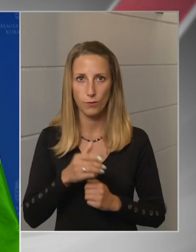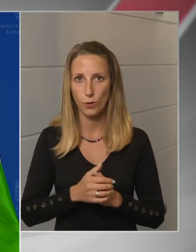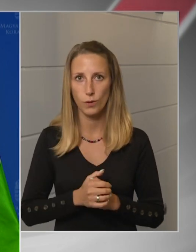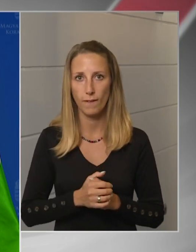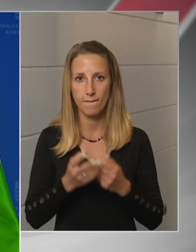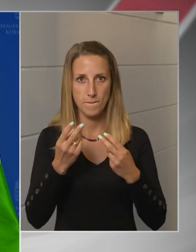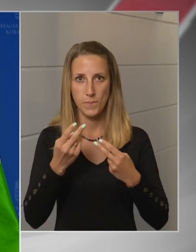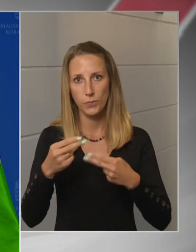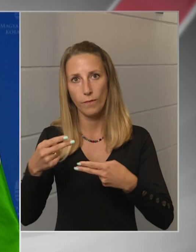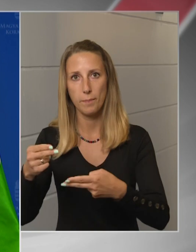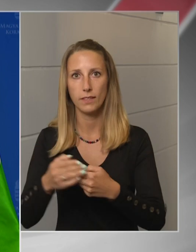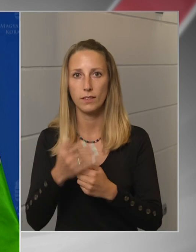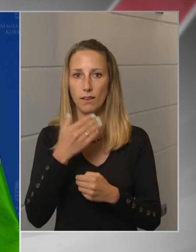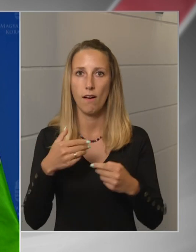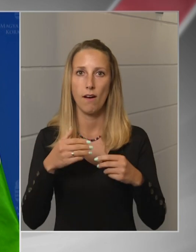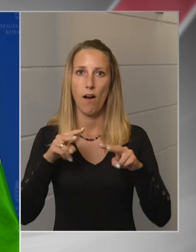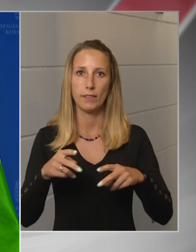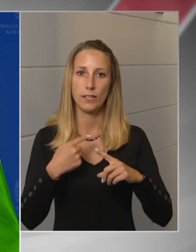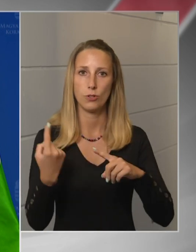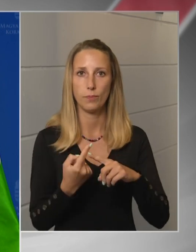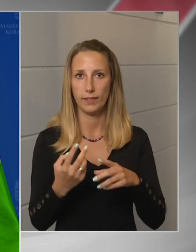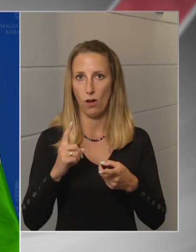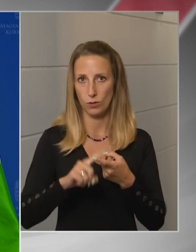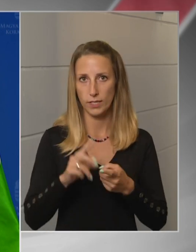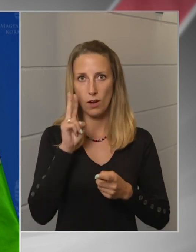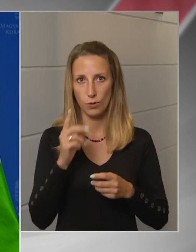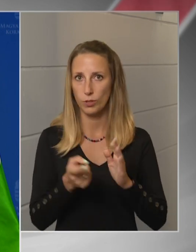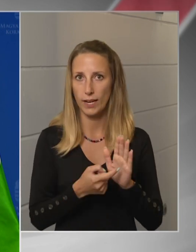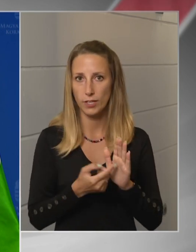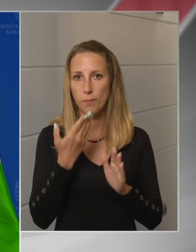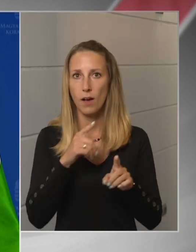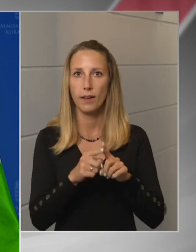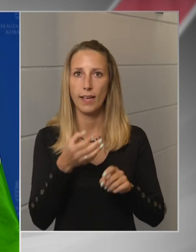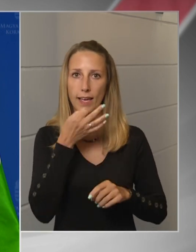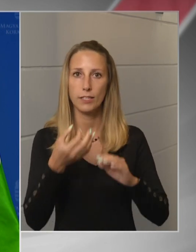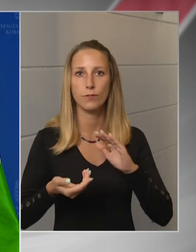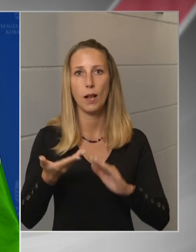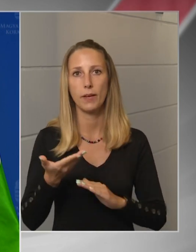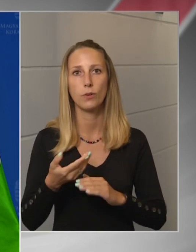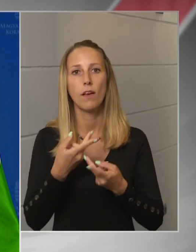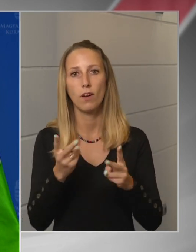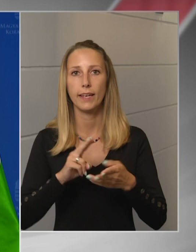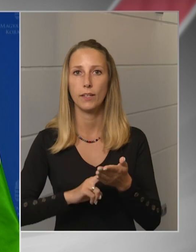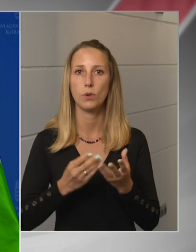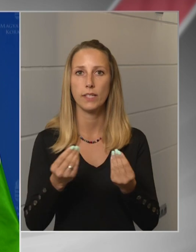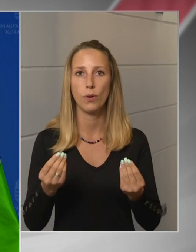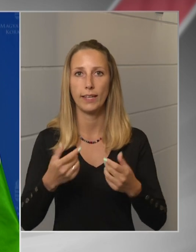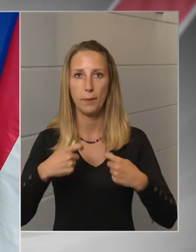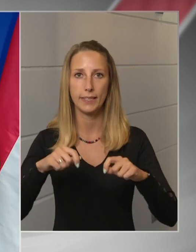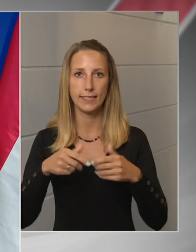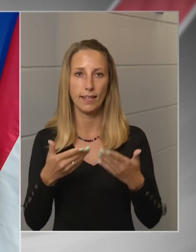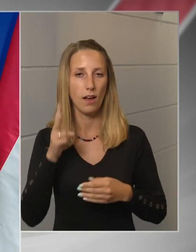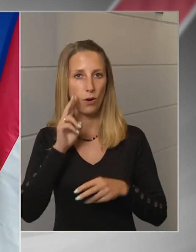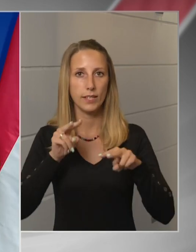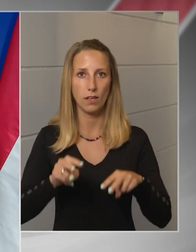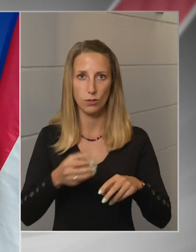továbbítgatni, hogyha a hatáskörömbe tartsik, akkor kötelességem, de egyébként, ha ilyen kérdés felmerül, hogy valaki jogszerűen építkezette, akkor az